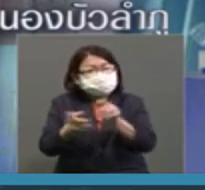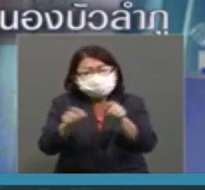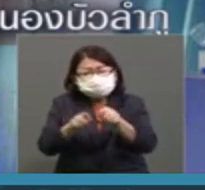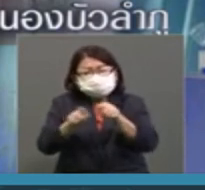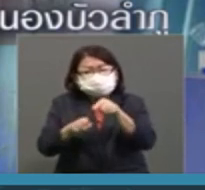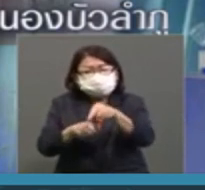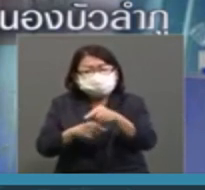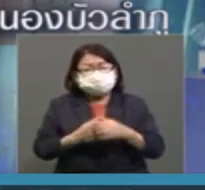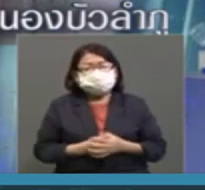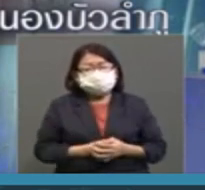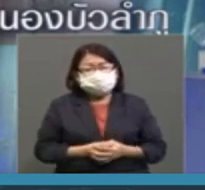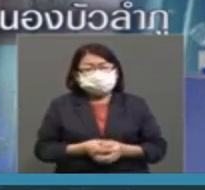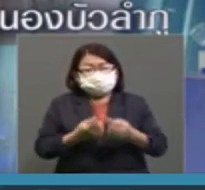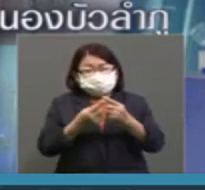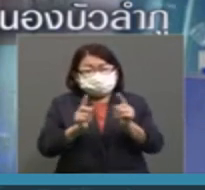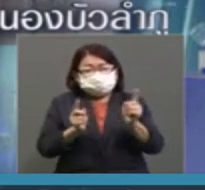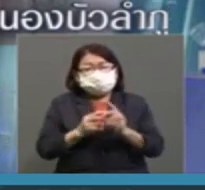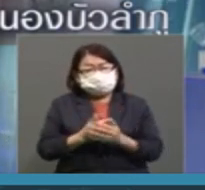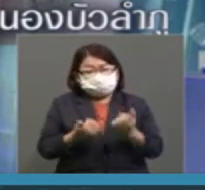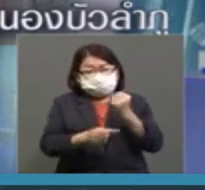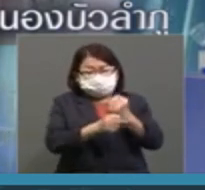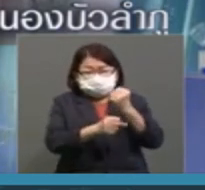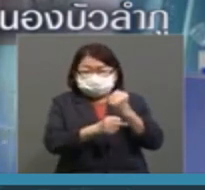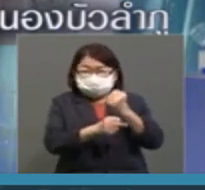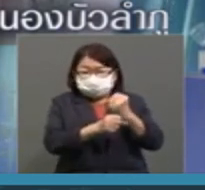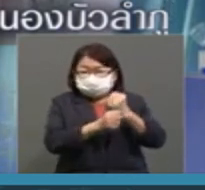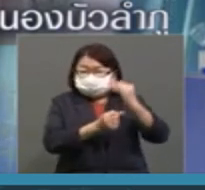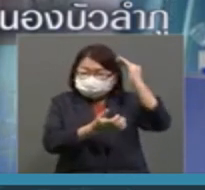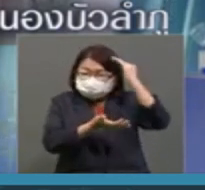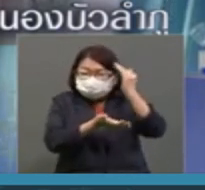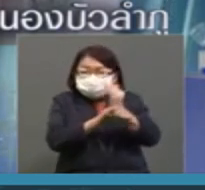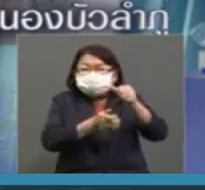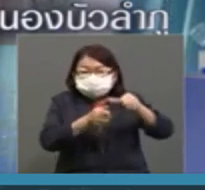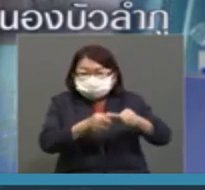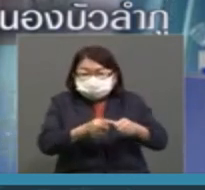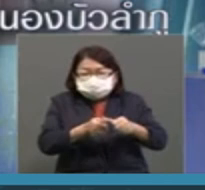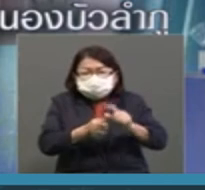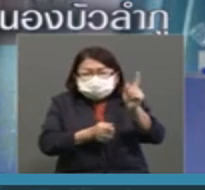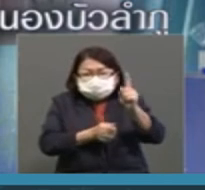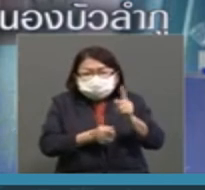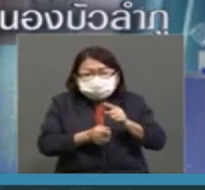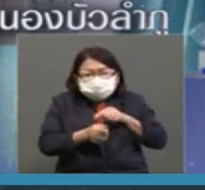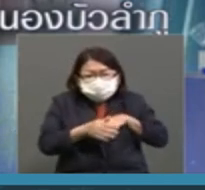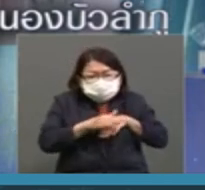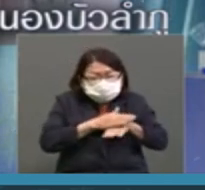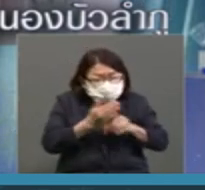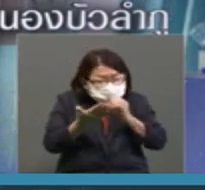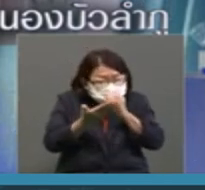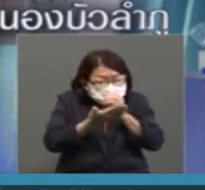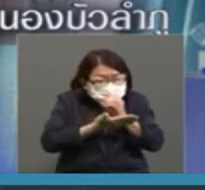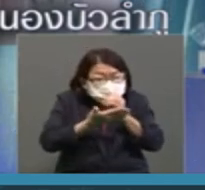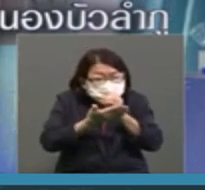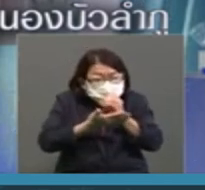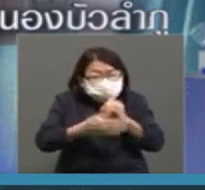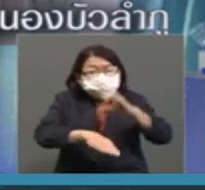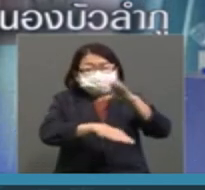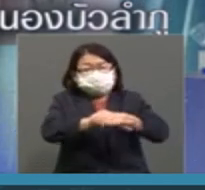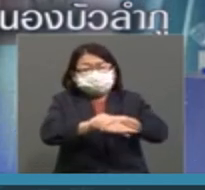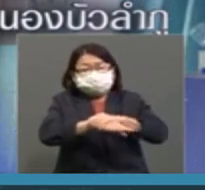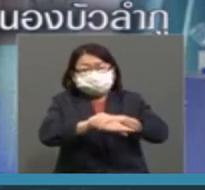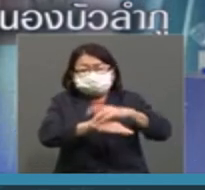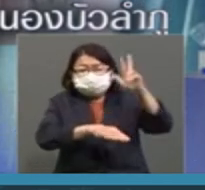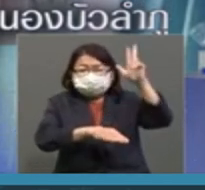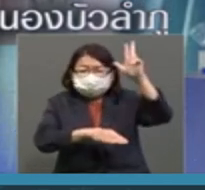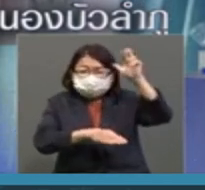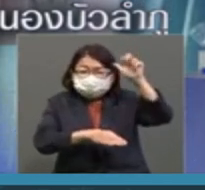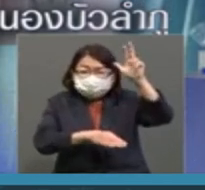านด้านความมั่นคงควรให้ความสำคัญทบทวนและกวดขันมาตรการควบคุมกำกับเจ้าหน้าที่รัฐทุกหน่วยงานที่ครอบครองมี